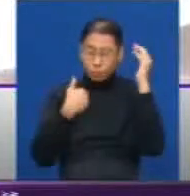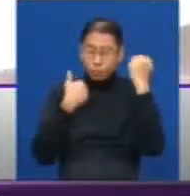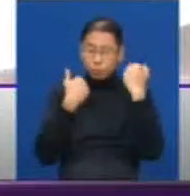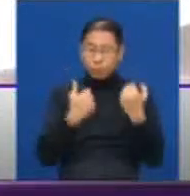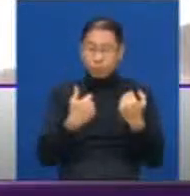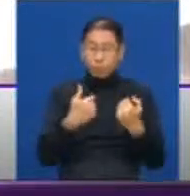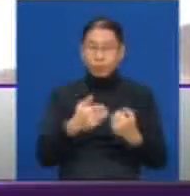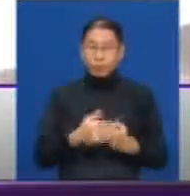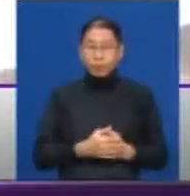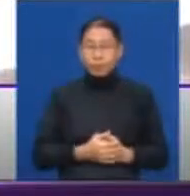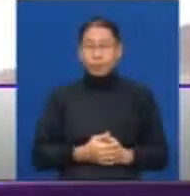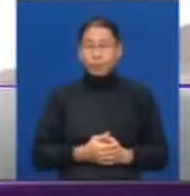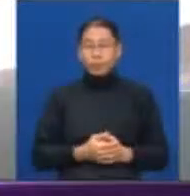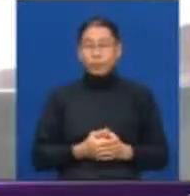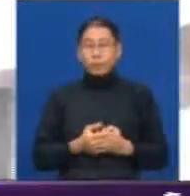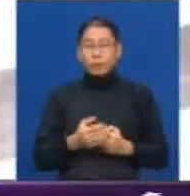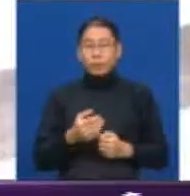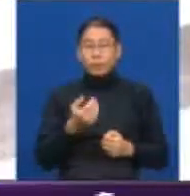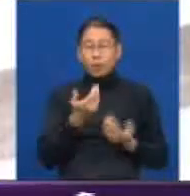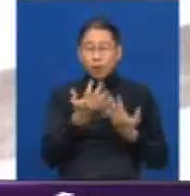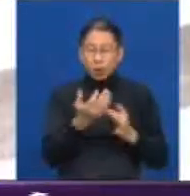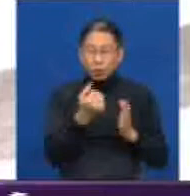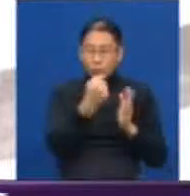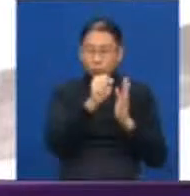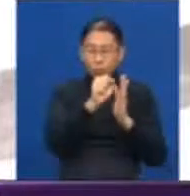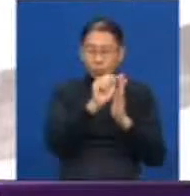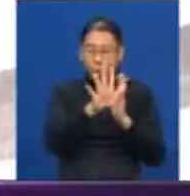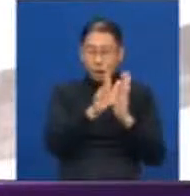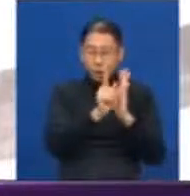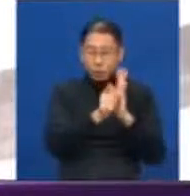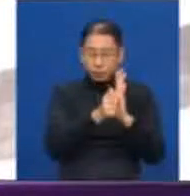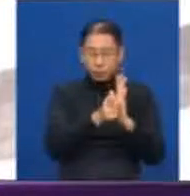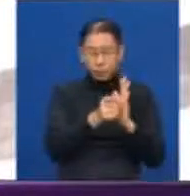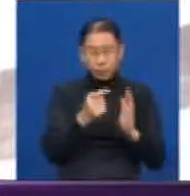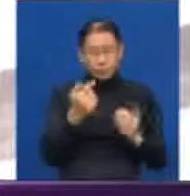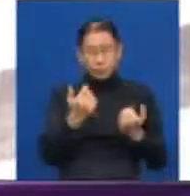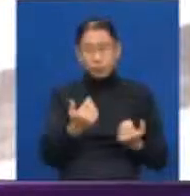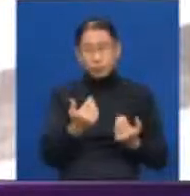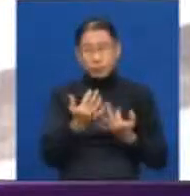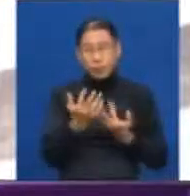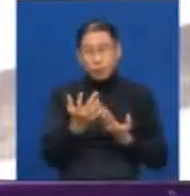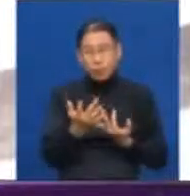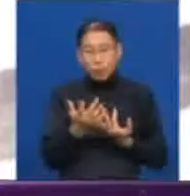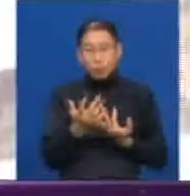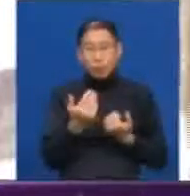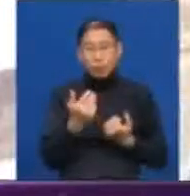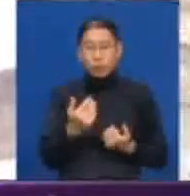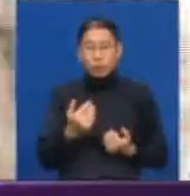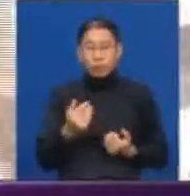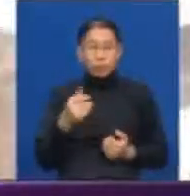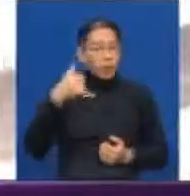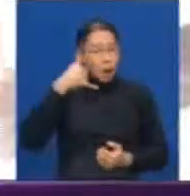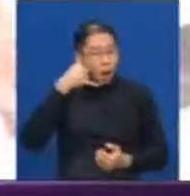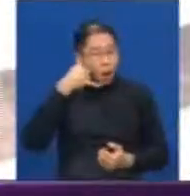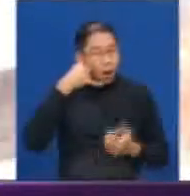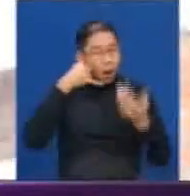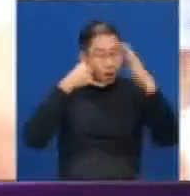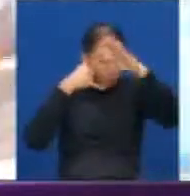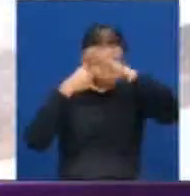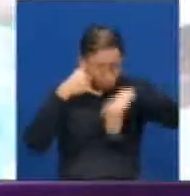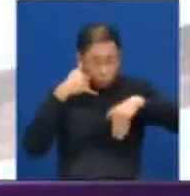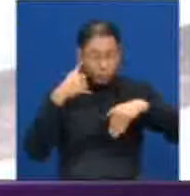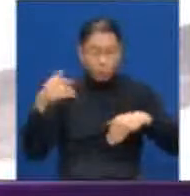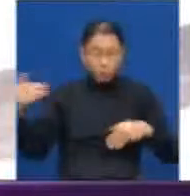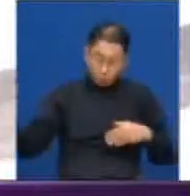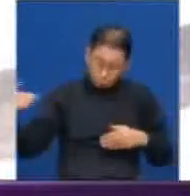โดยสารมาขึ้นรถไปเลยง่ายมาแล้ว15ทีก็พอแล้วเพราะจะรู้ว่าผู้โดยสารเยอะๆปั๊บโทรก็มาแล้วก็ช่วย